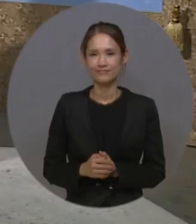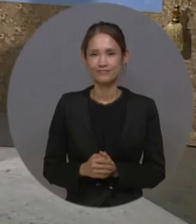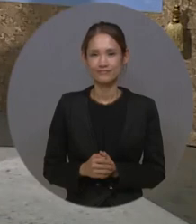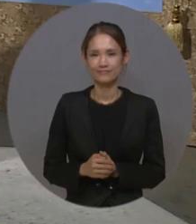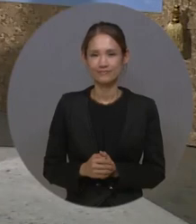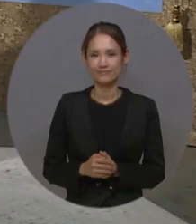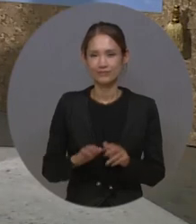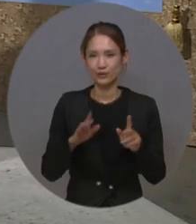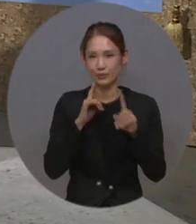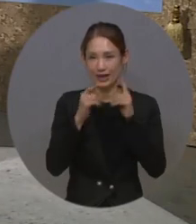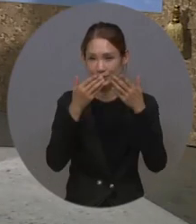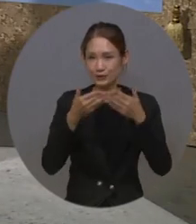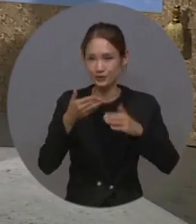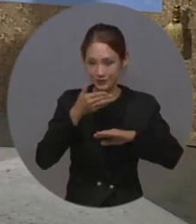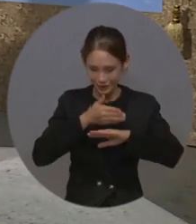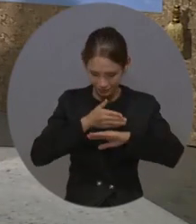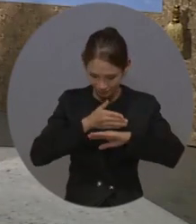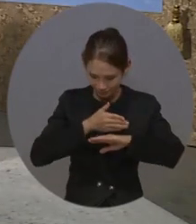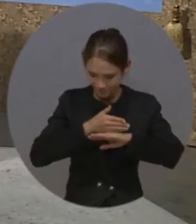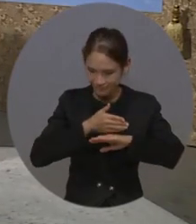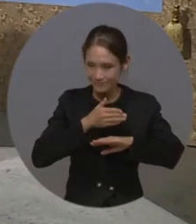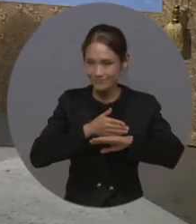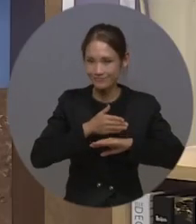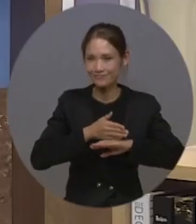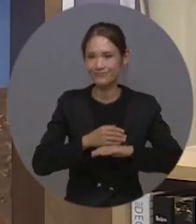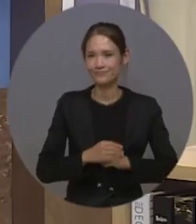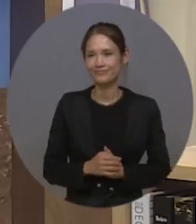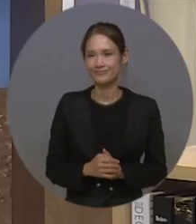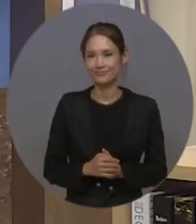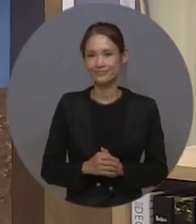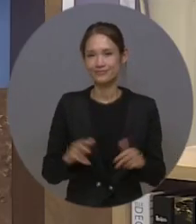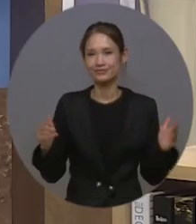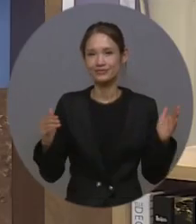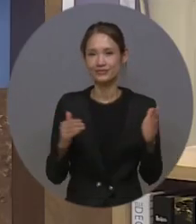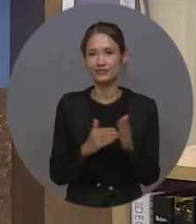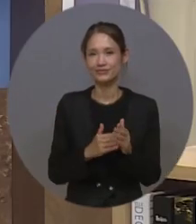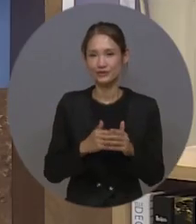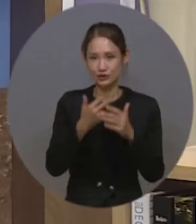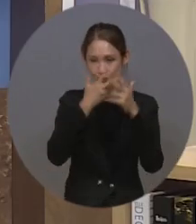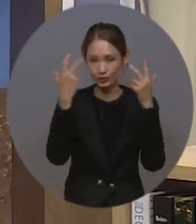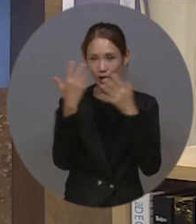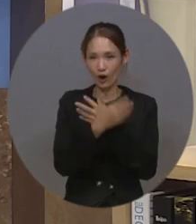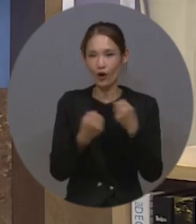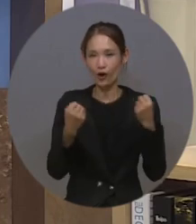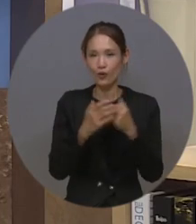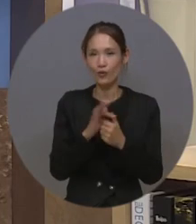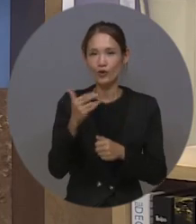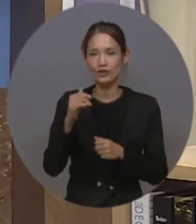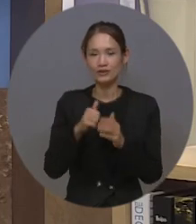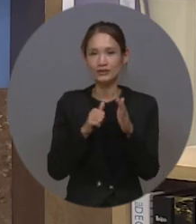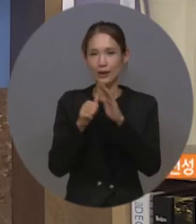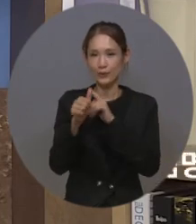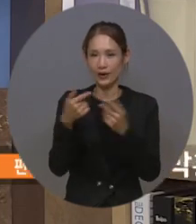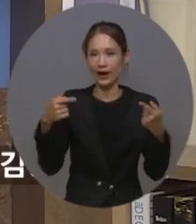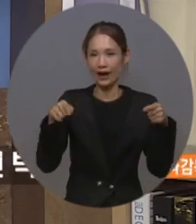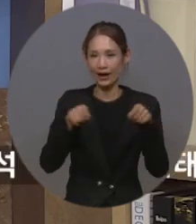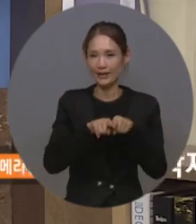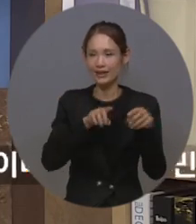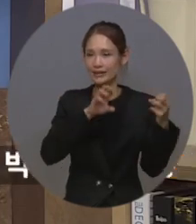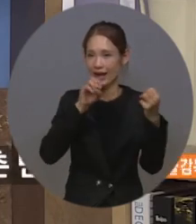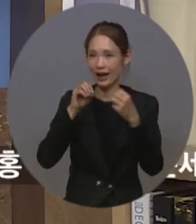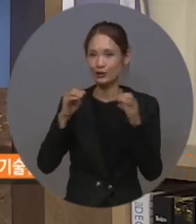네, 오늘 말씀 감사합니다. 네, 고맙습니다. 네, 지금까지 수면과 건강 황청풍 대표님과